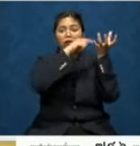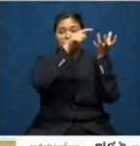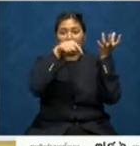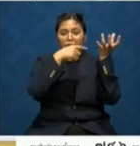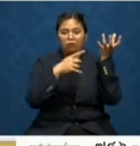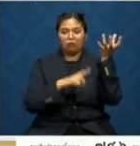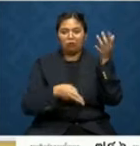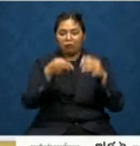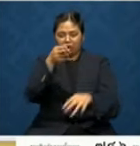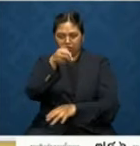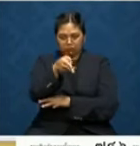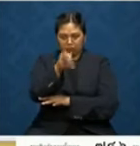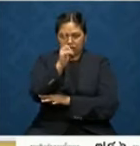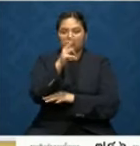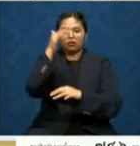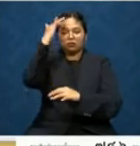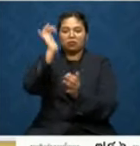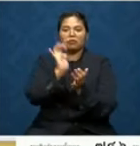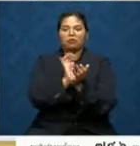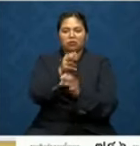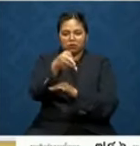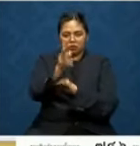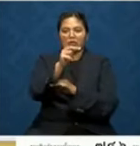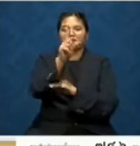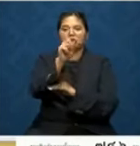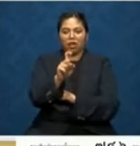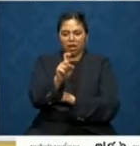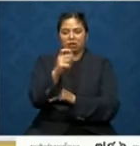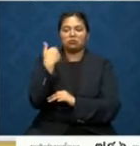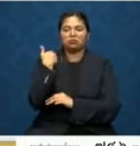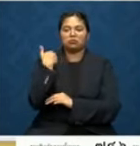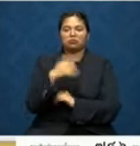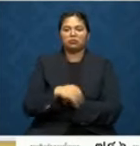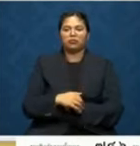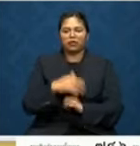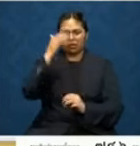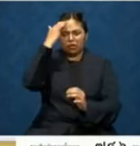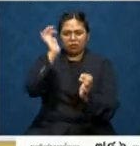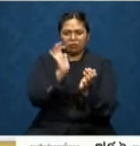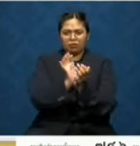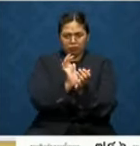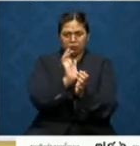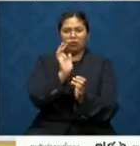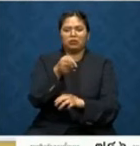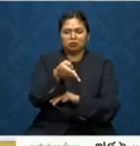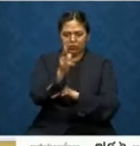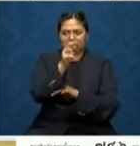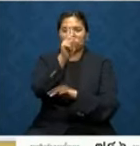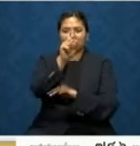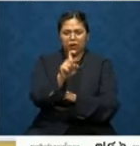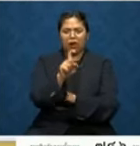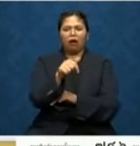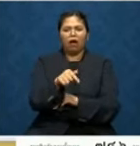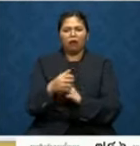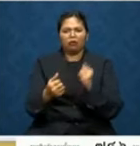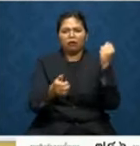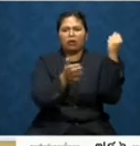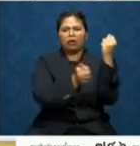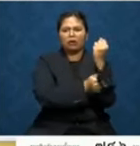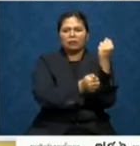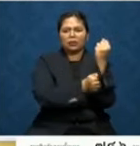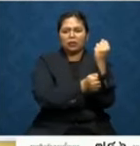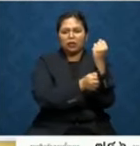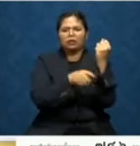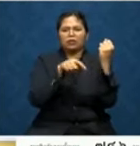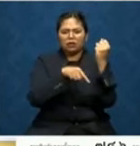มการยิงตำรวจตาย เมื่ยิตำรวจตายคนที่เป็แค่กำนัญอยู่ในพื้นที่สals